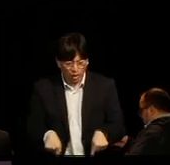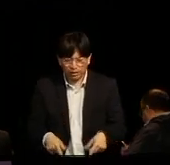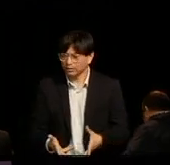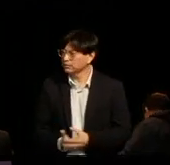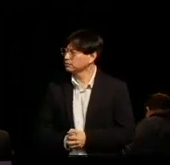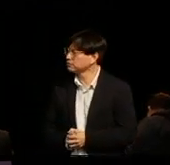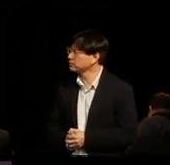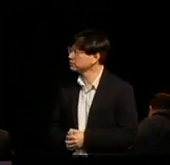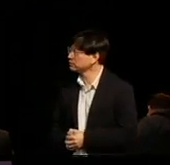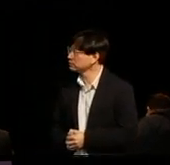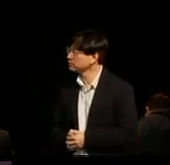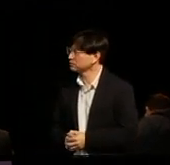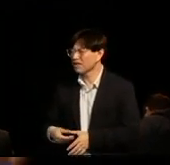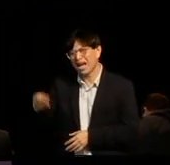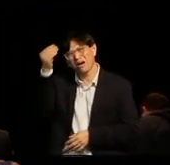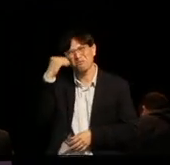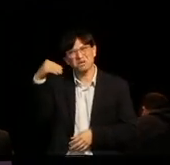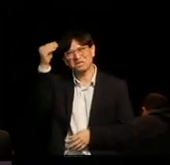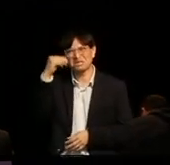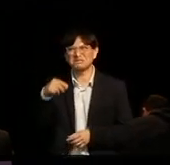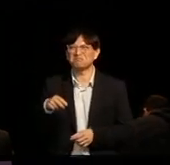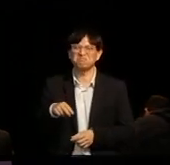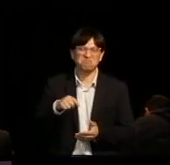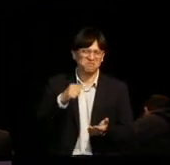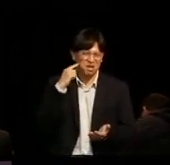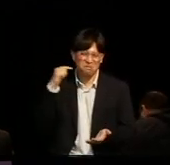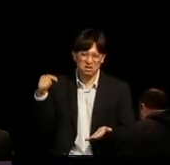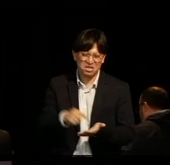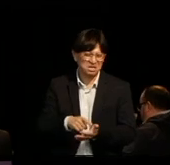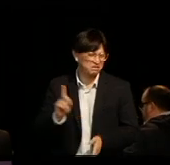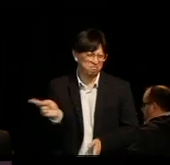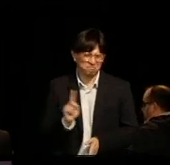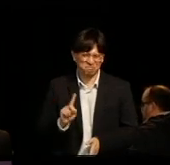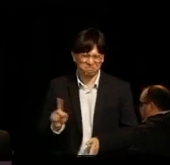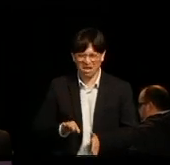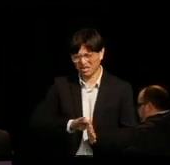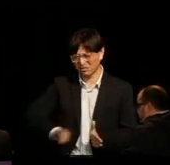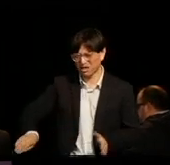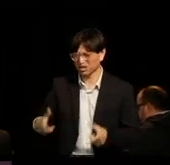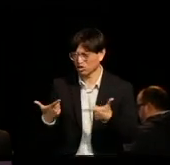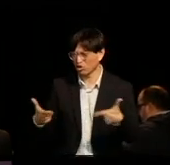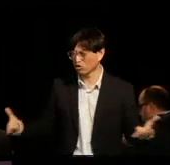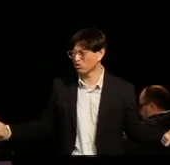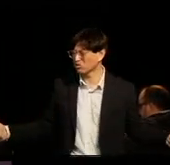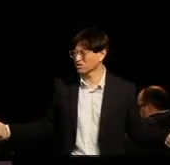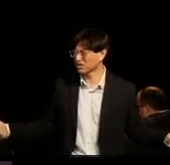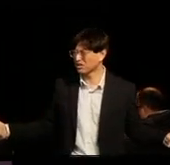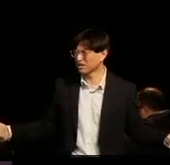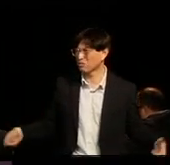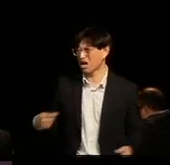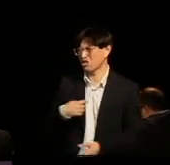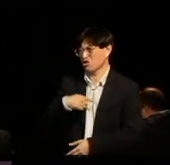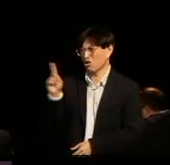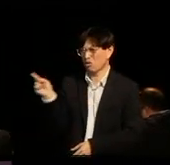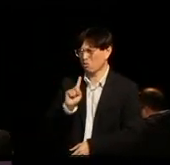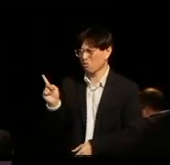sentito perché ha pensato di non poter proprio venire Ha pensato che non ci fosse spazio per lui non perché ha rifiutato la cosa